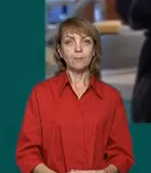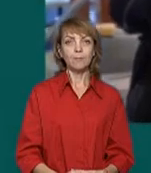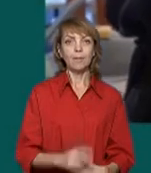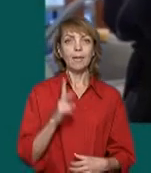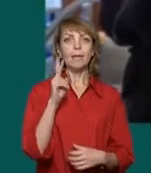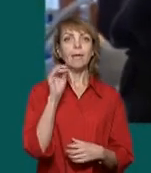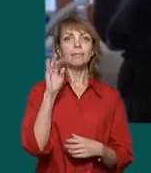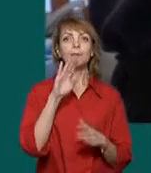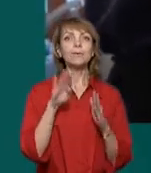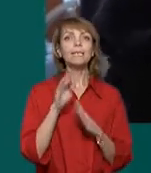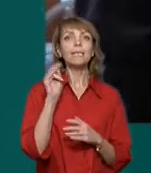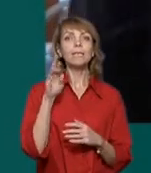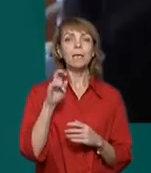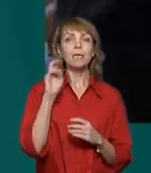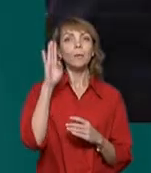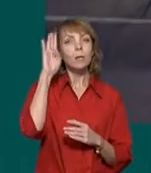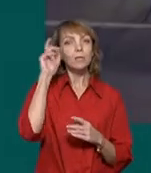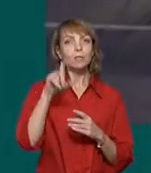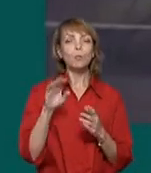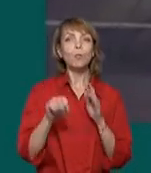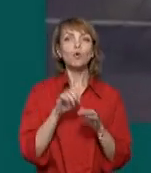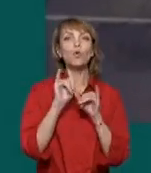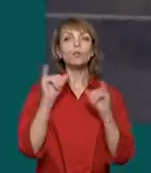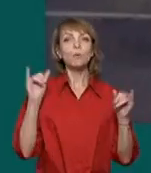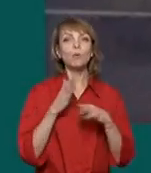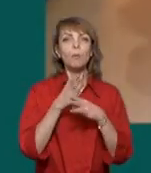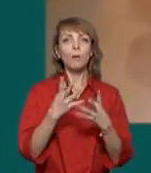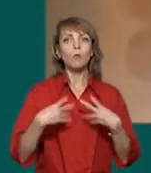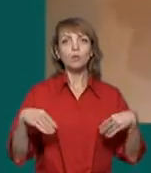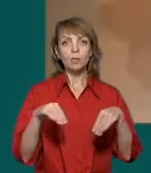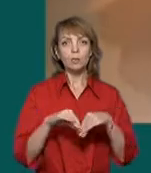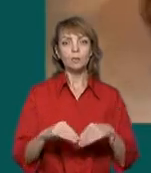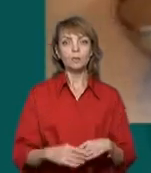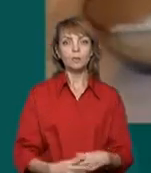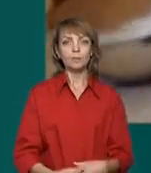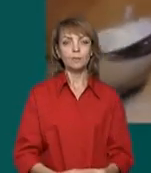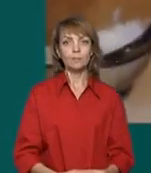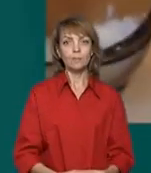Кекси від Сергія. Як підліток з порушеннями розвитку допомагає родині?